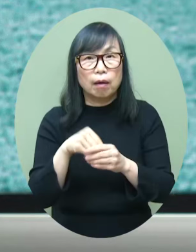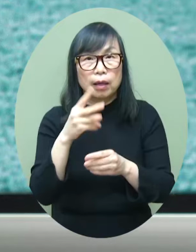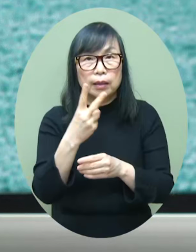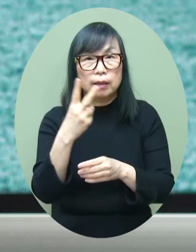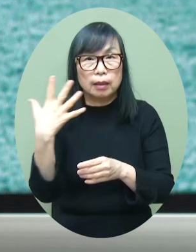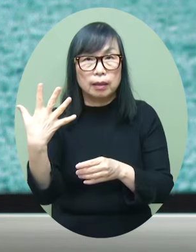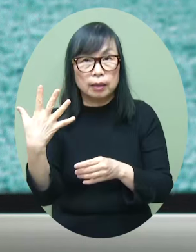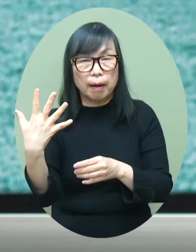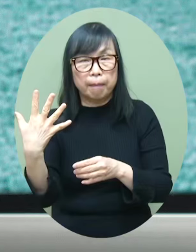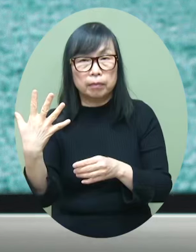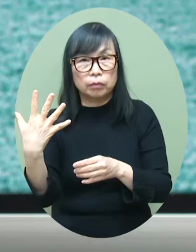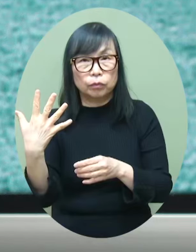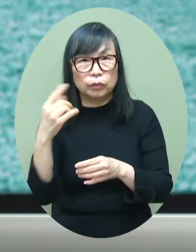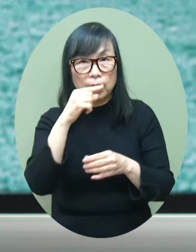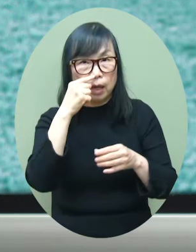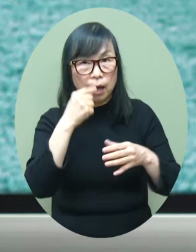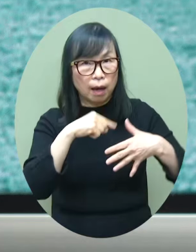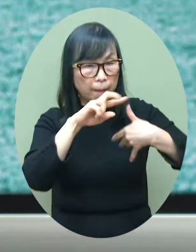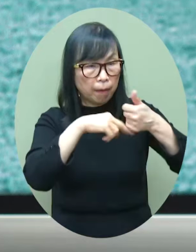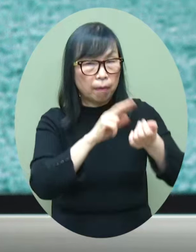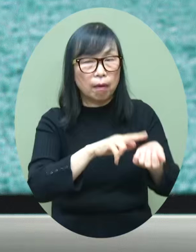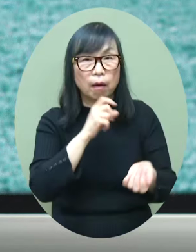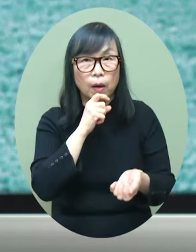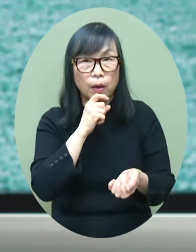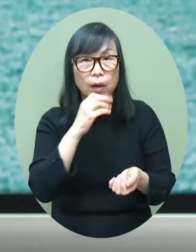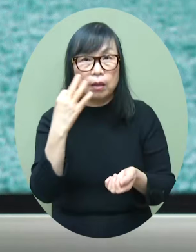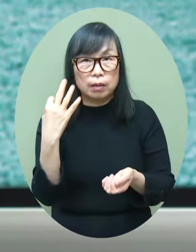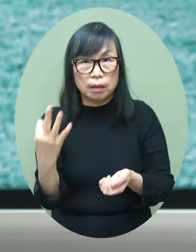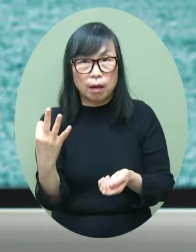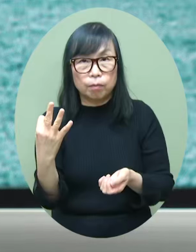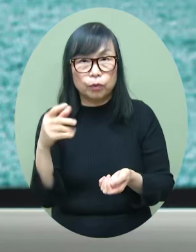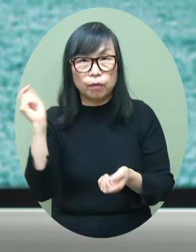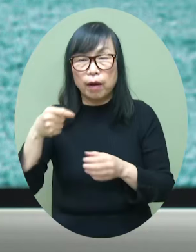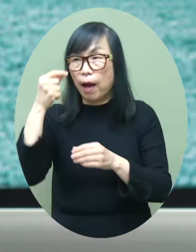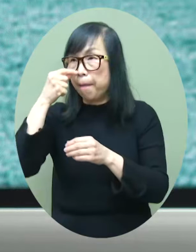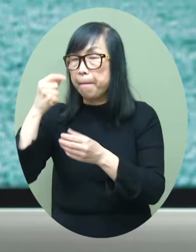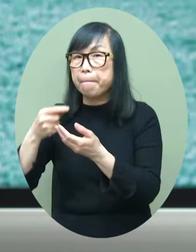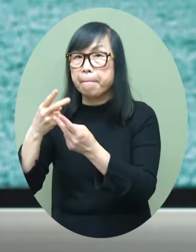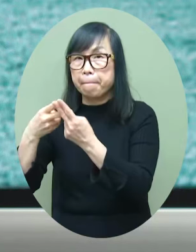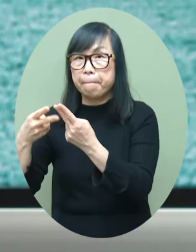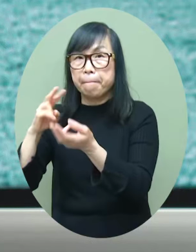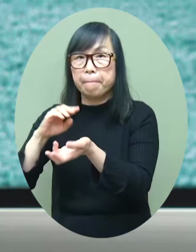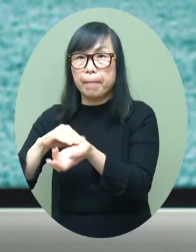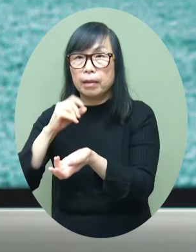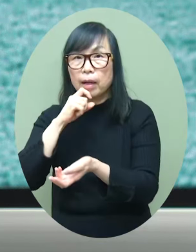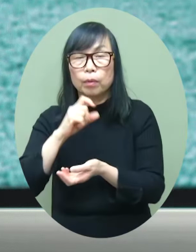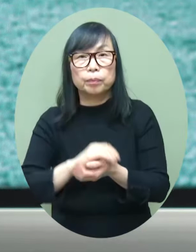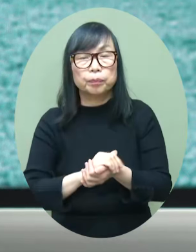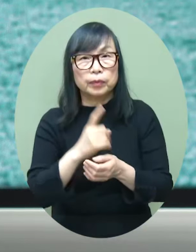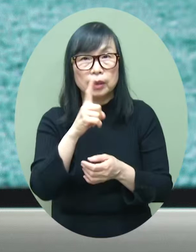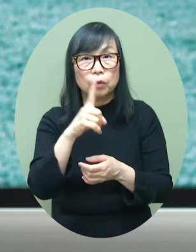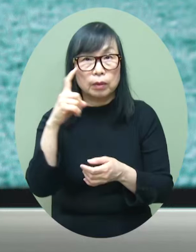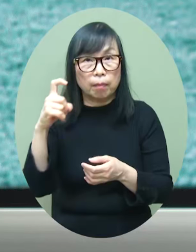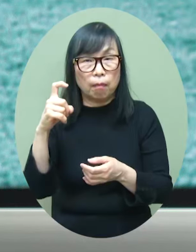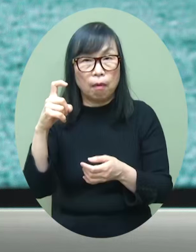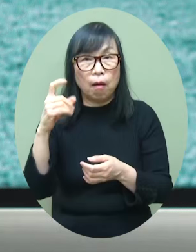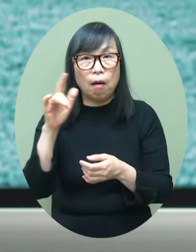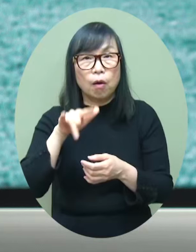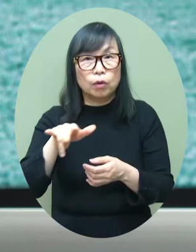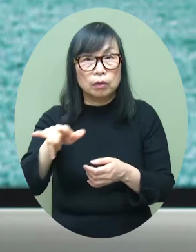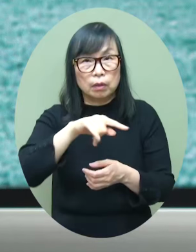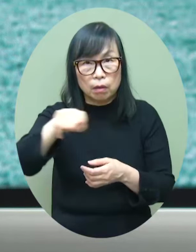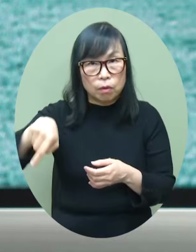係核酸檢測陽性，同埋3宗係快速檢測陽性。其中有19宗咧就係喺機